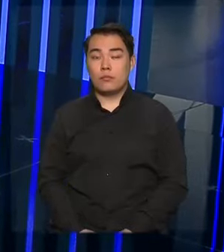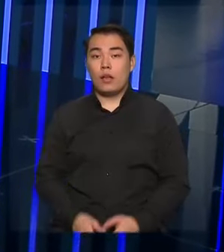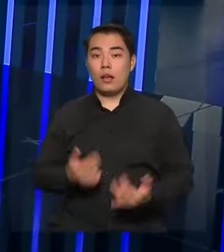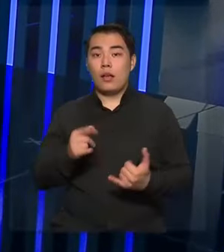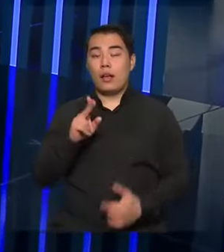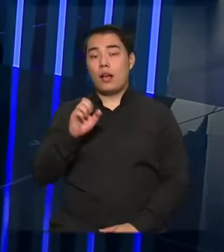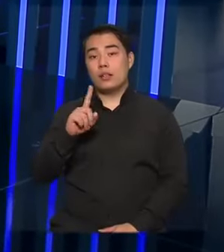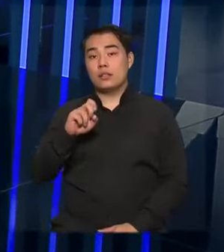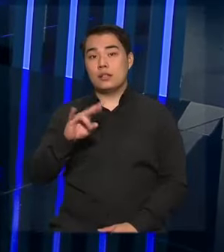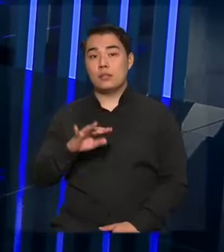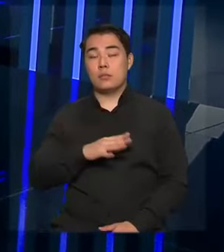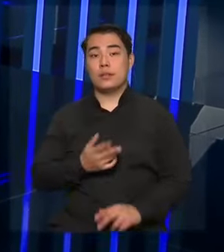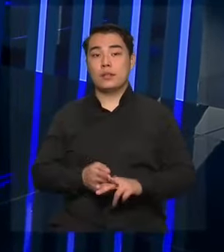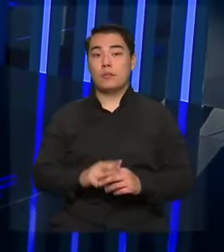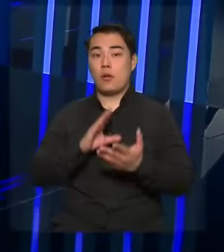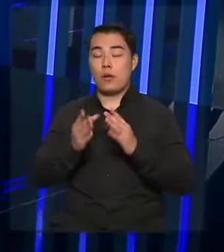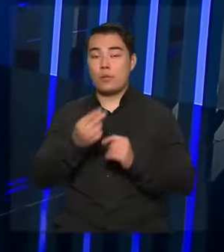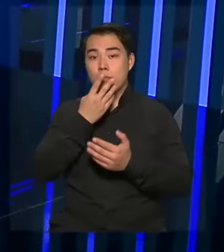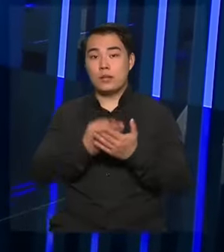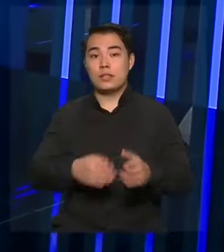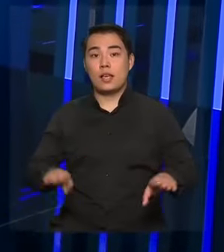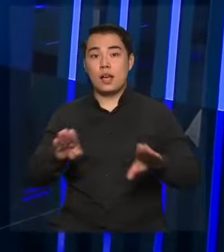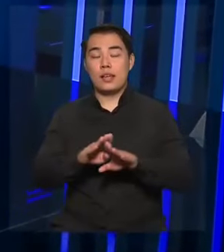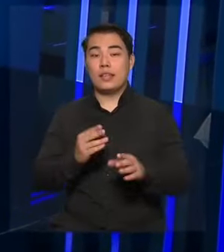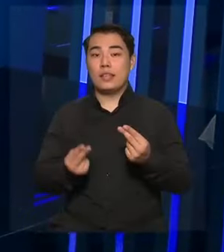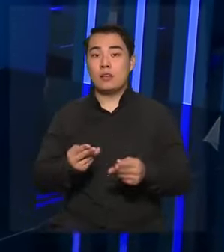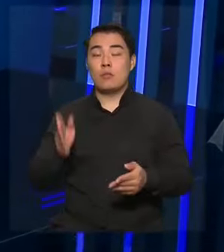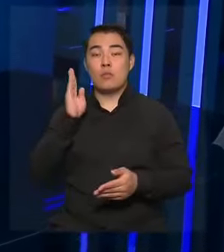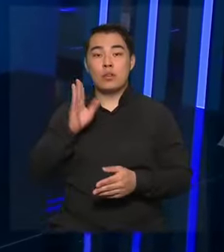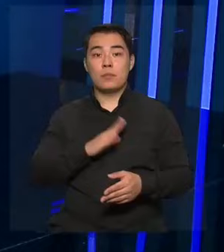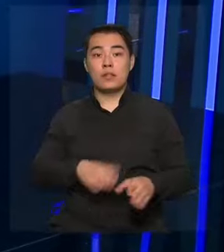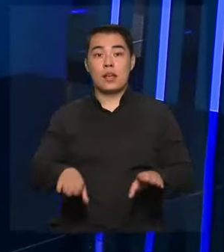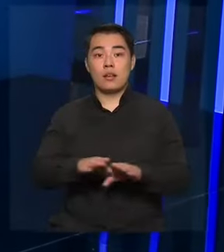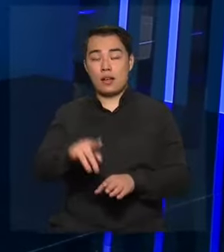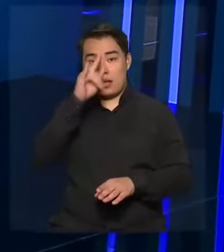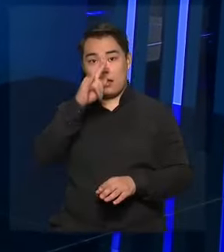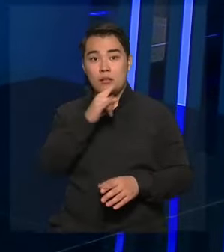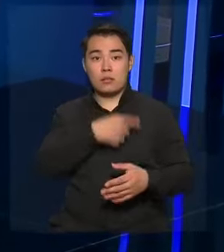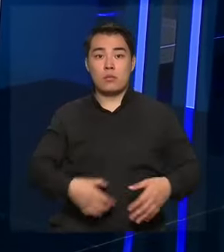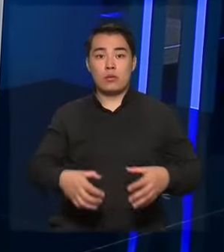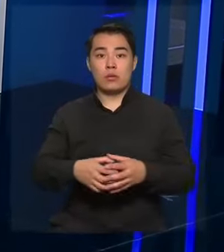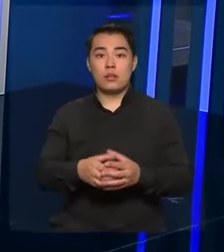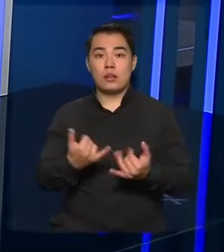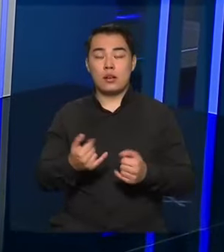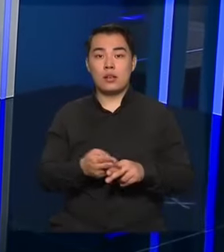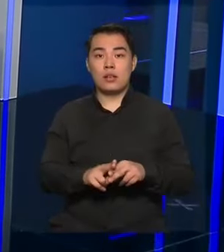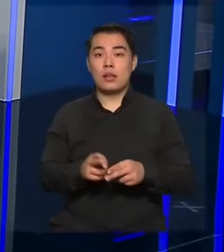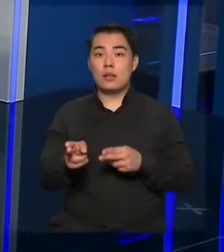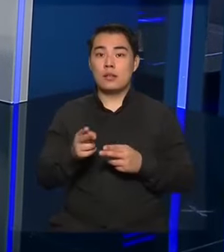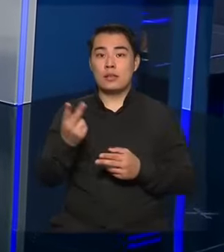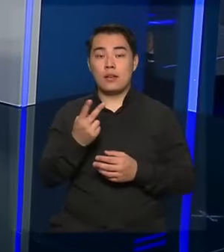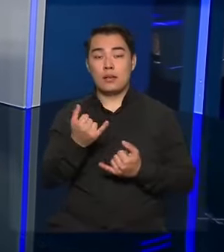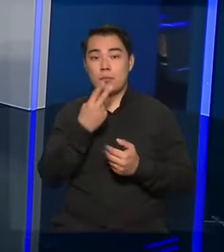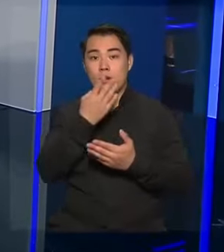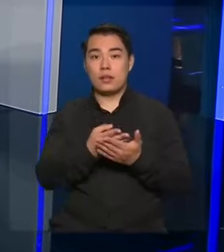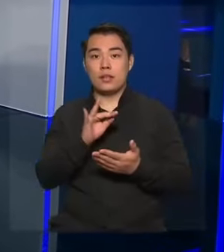Накануне в Казани прошла торжественная церемония закрытия игр будущего, где казахстанская сборная по Counter-Strike 2